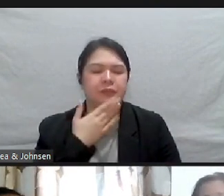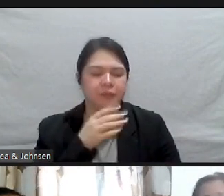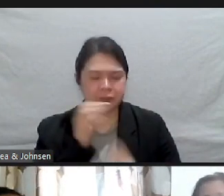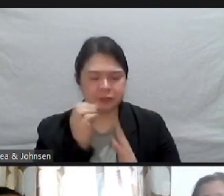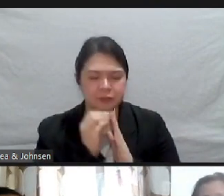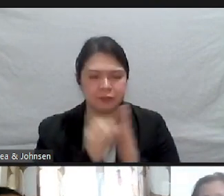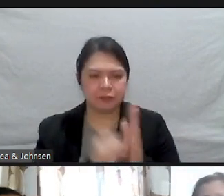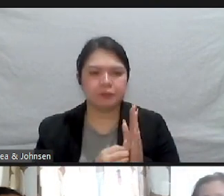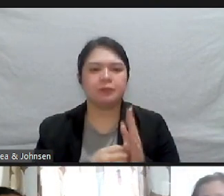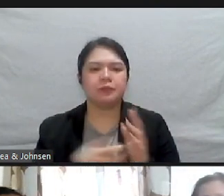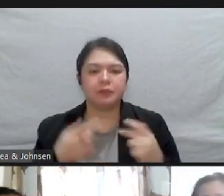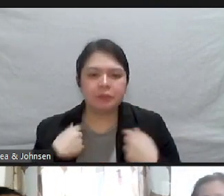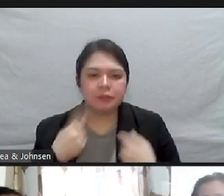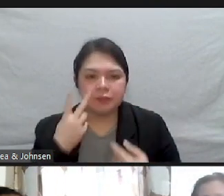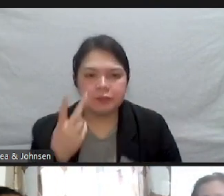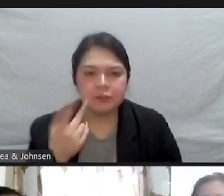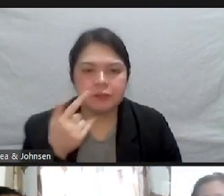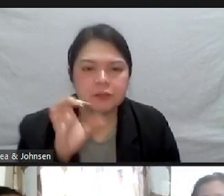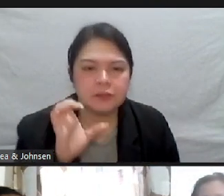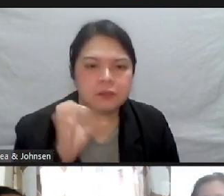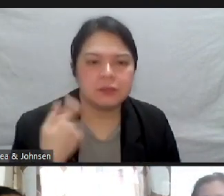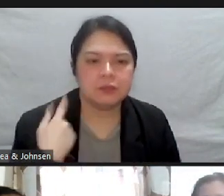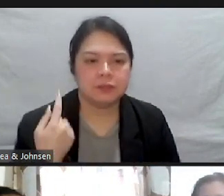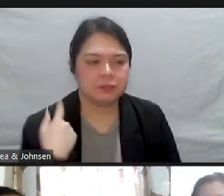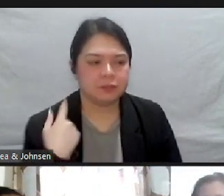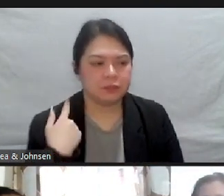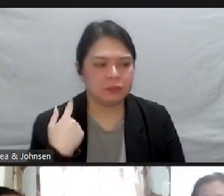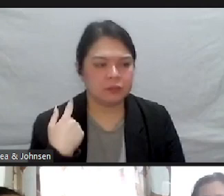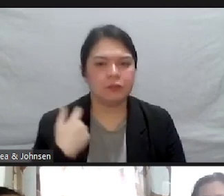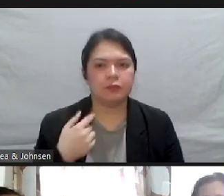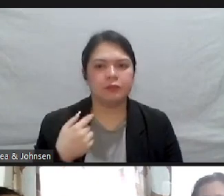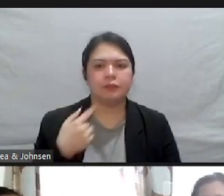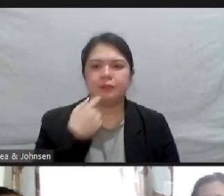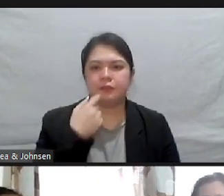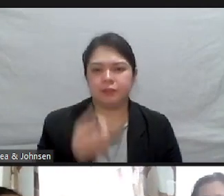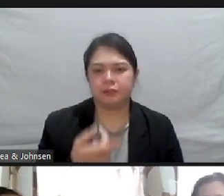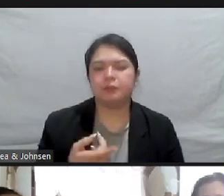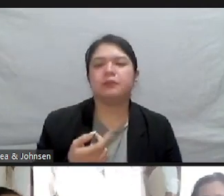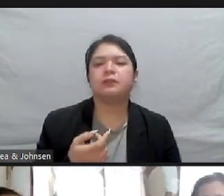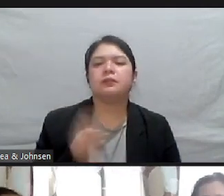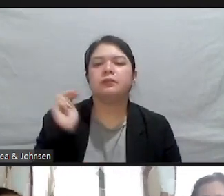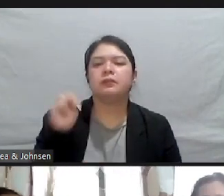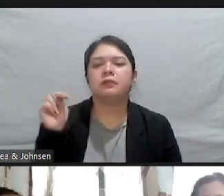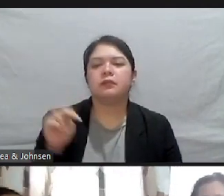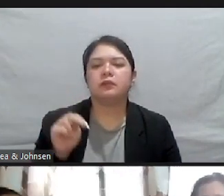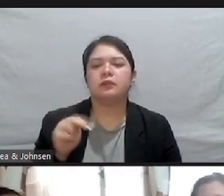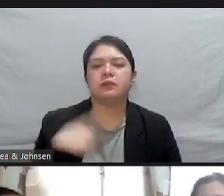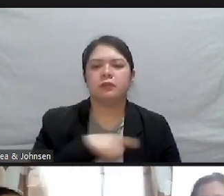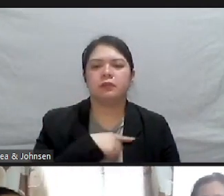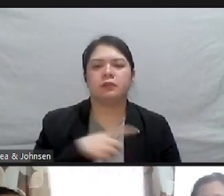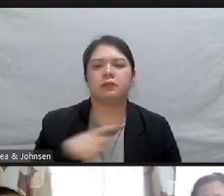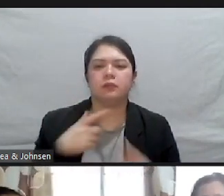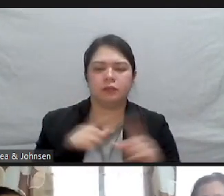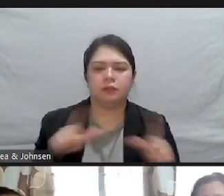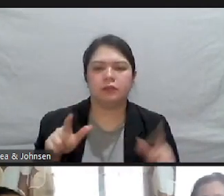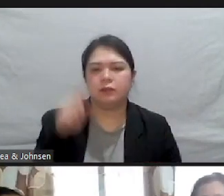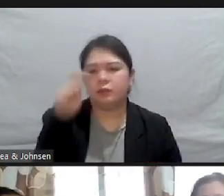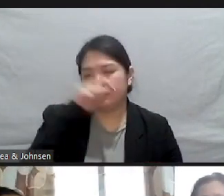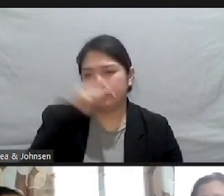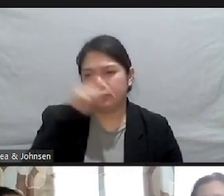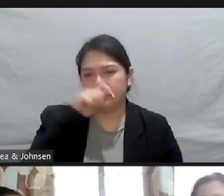po sa ating GC, no, si Ma'am Jean, kailangan din naman kasi na marunong tayong lahat magsalita ng Tagalog